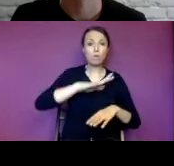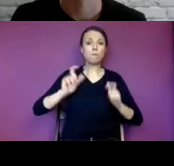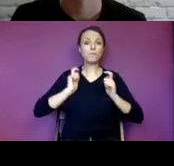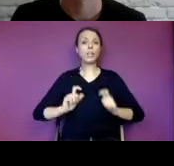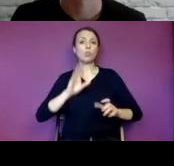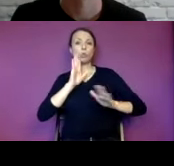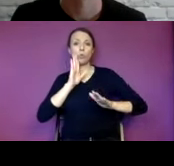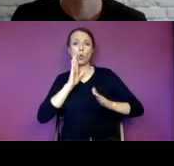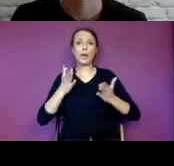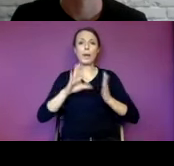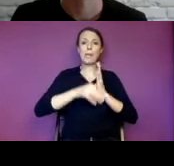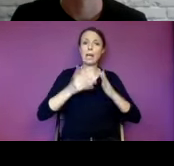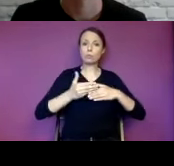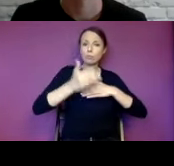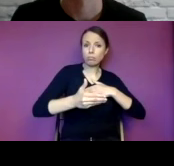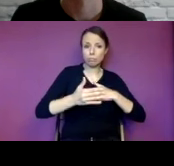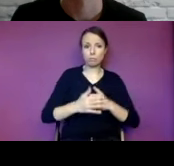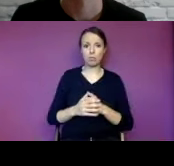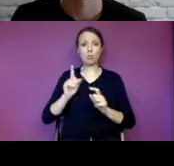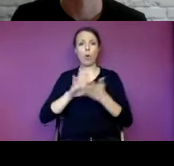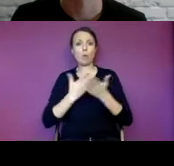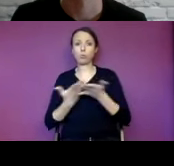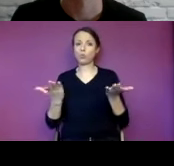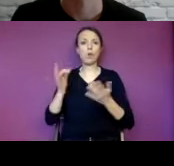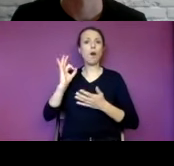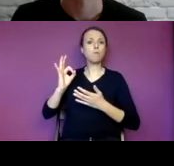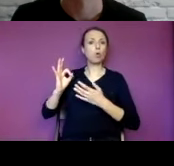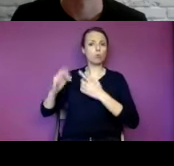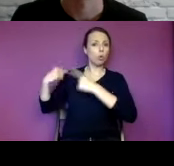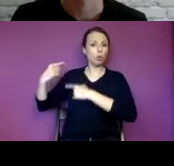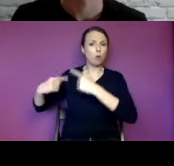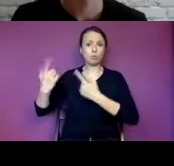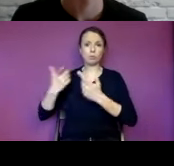lub zamieniają domy odziedziczone po swoich dziadkach na